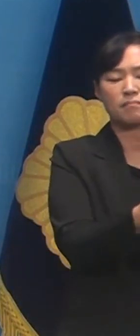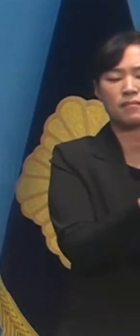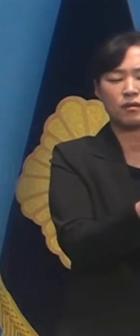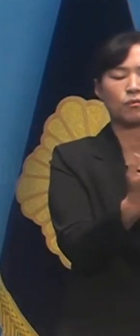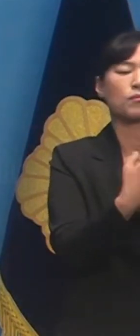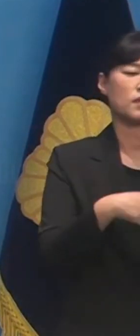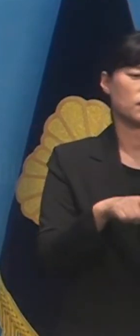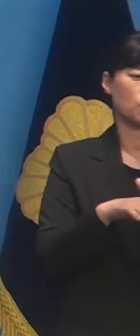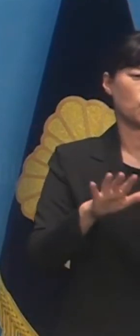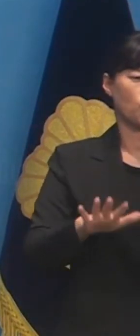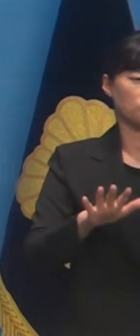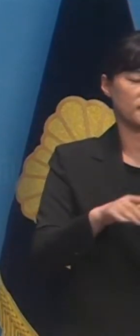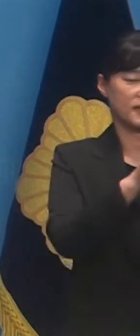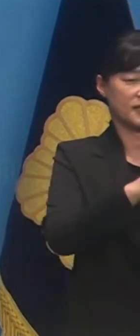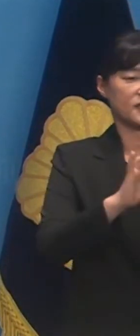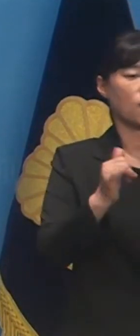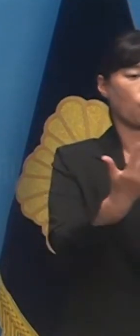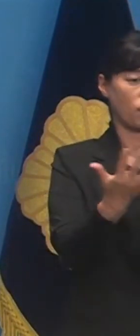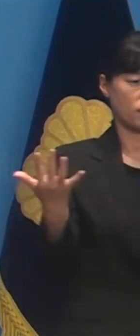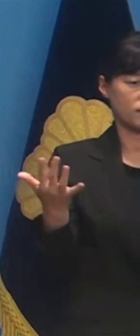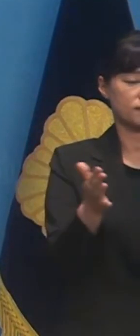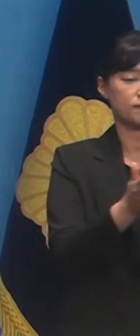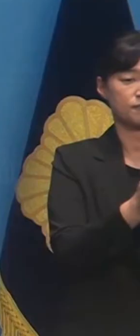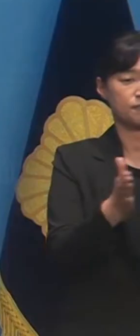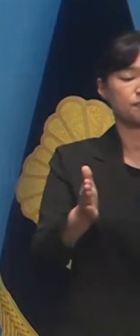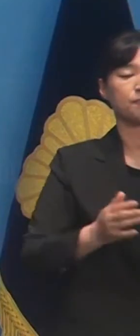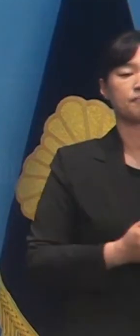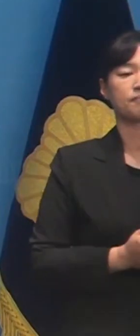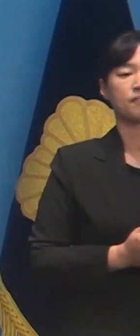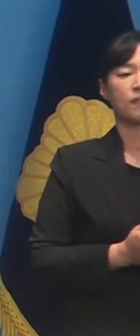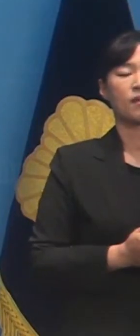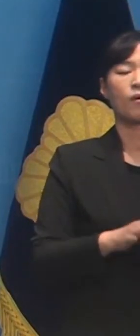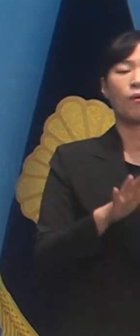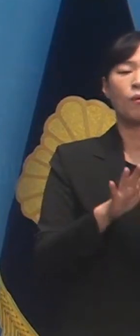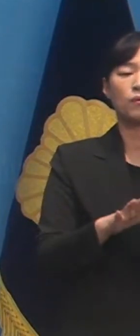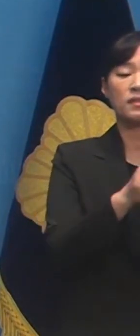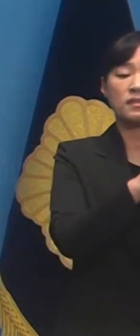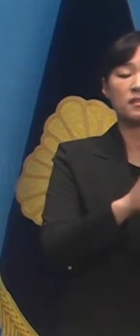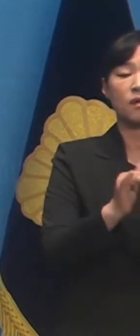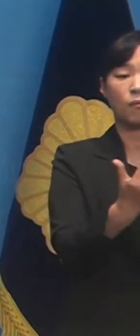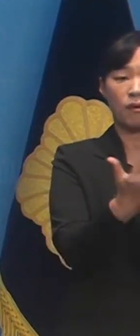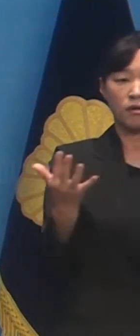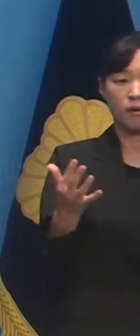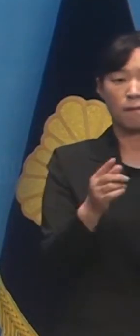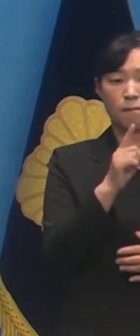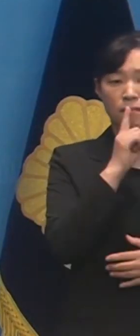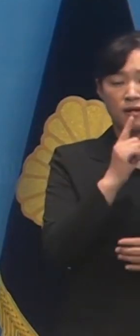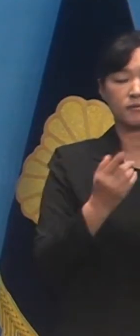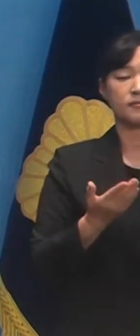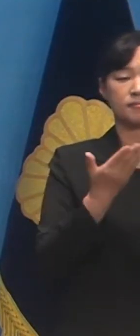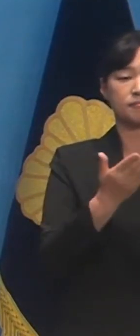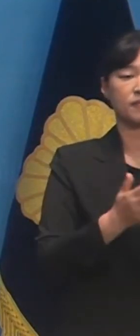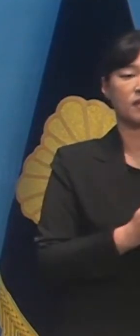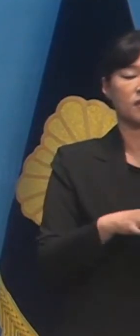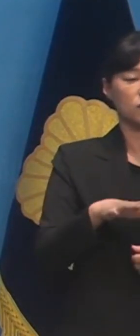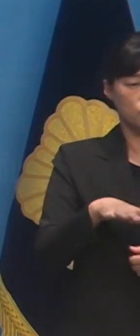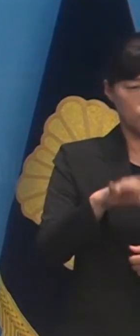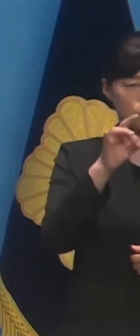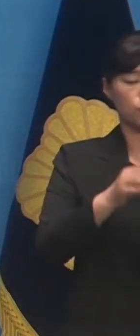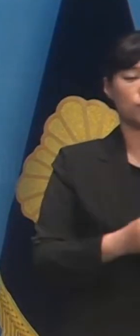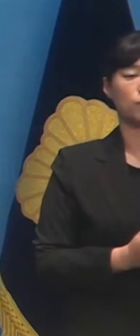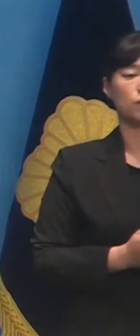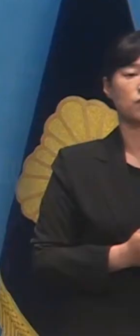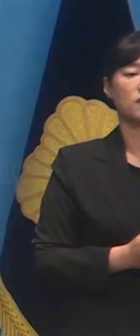위해서 오늘 기자회견을 또 진행하게 되었습니다. 오늘 기자회견 발언 듣도록 하겠습니다. 첫